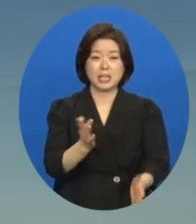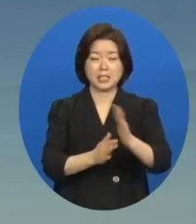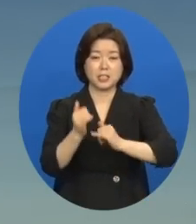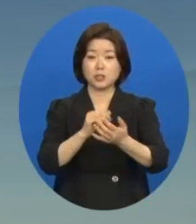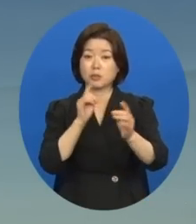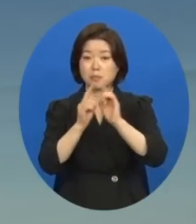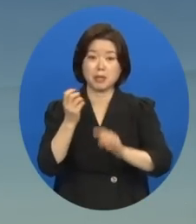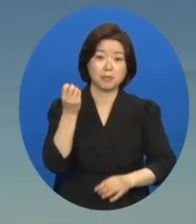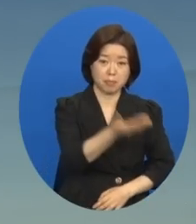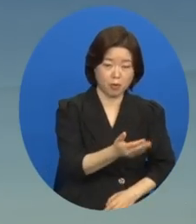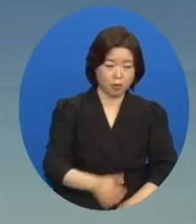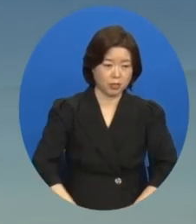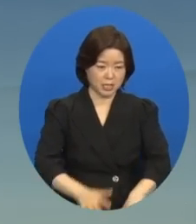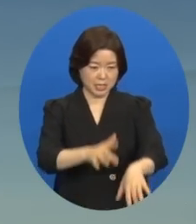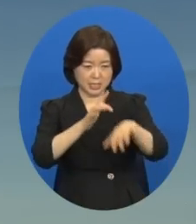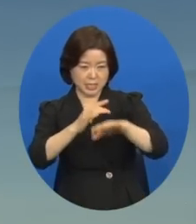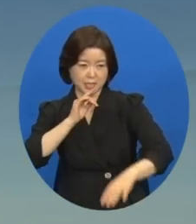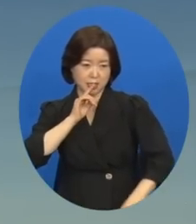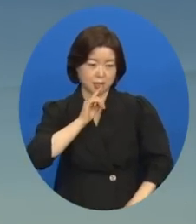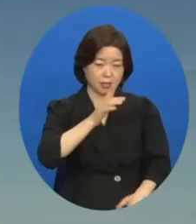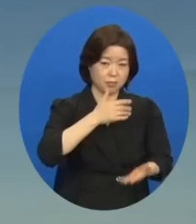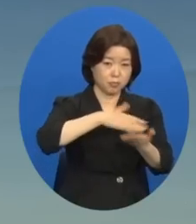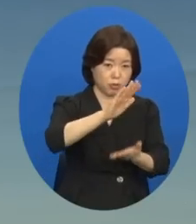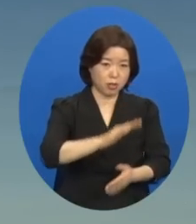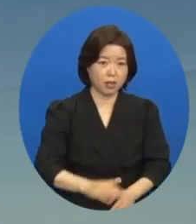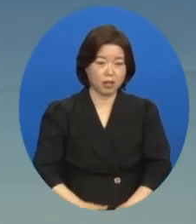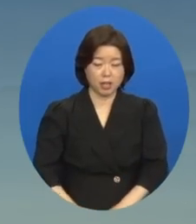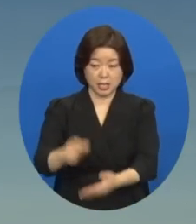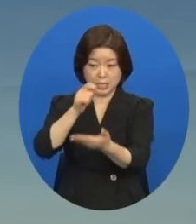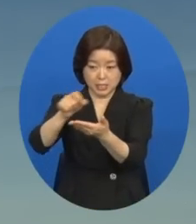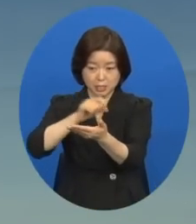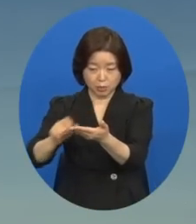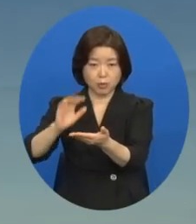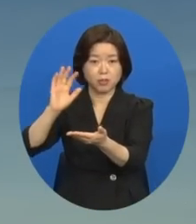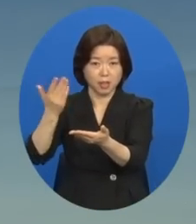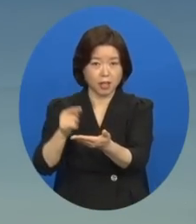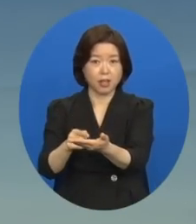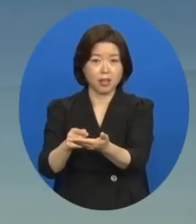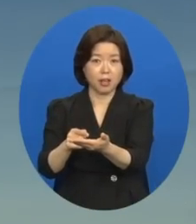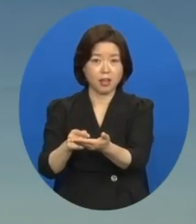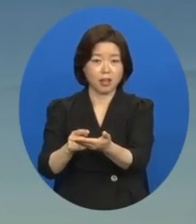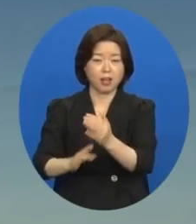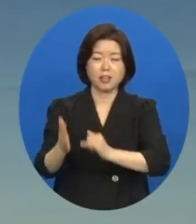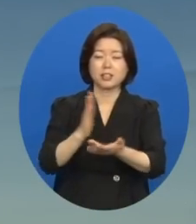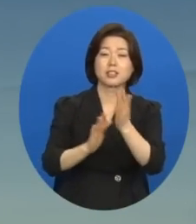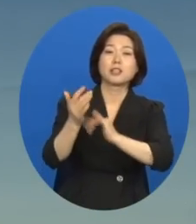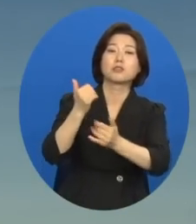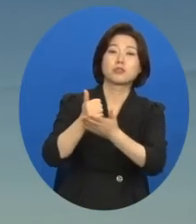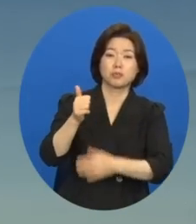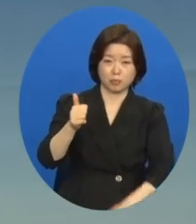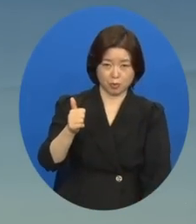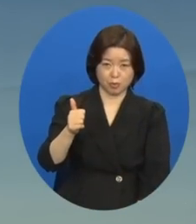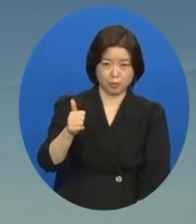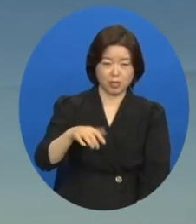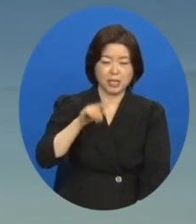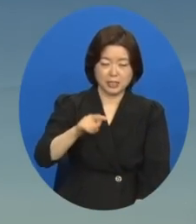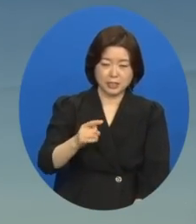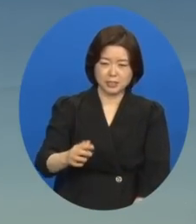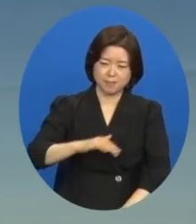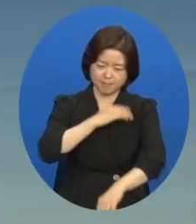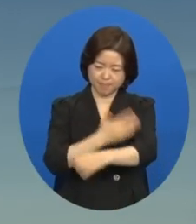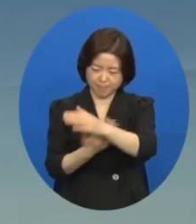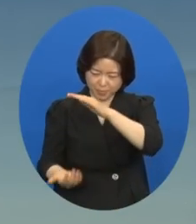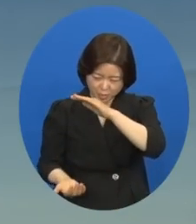말씀하시되 사단아 물러가라 기록되었으되. 예수께서도 그